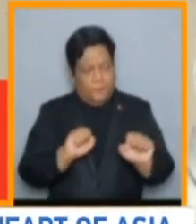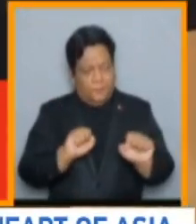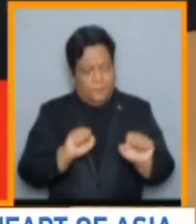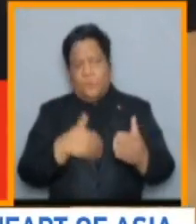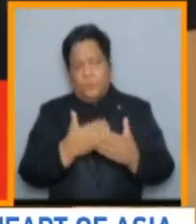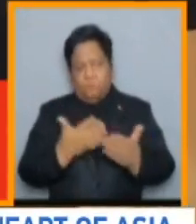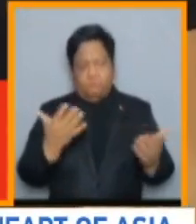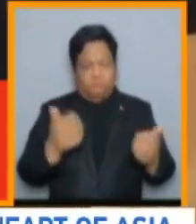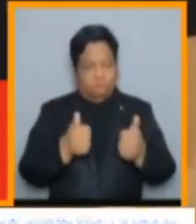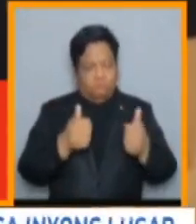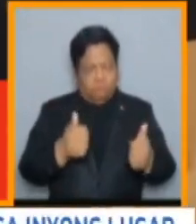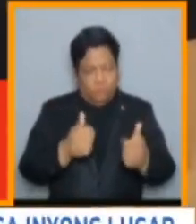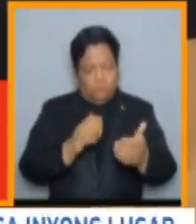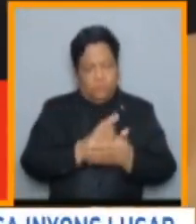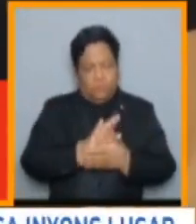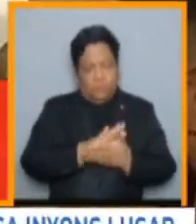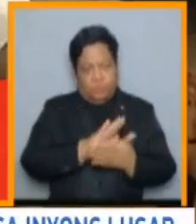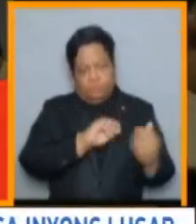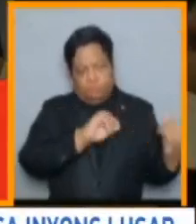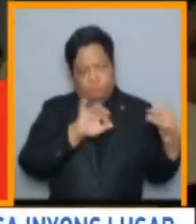school.